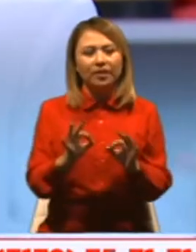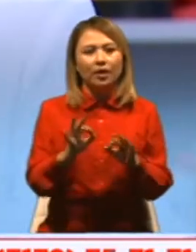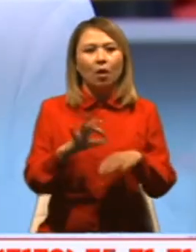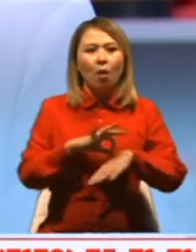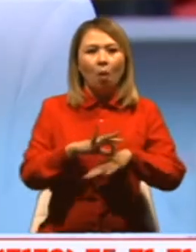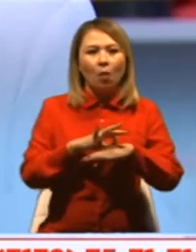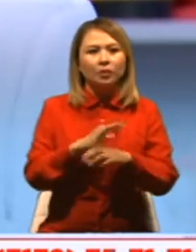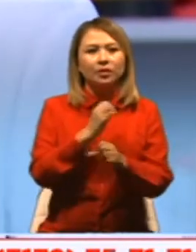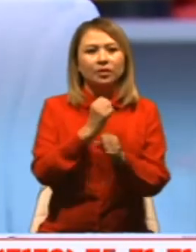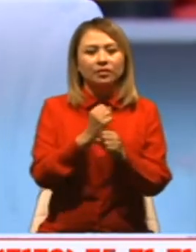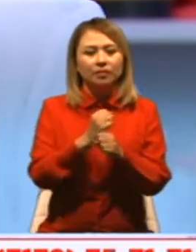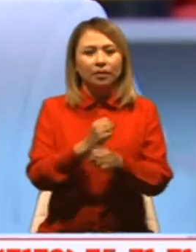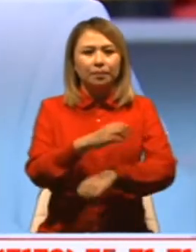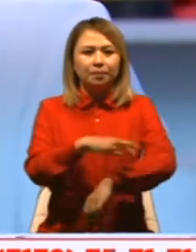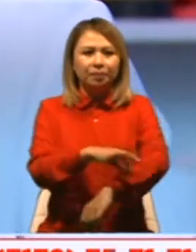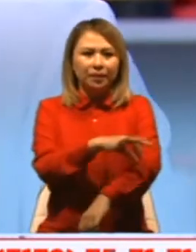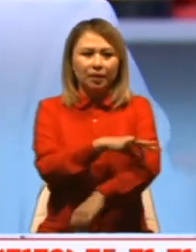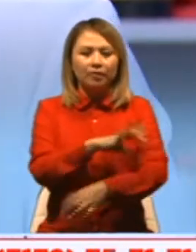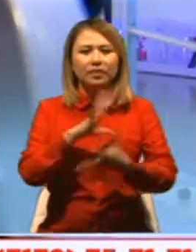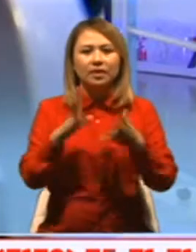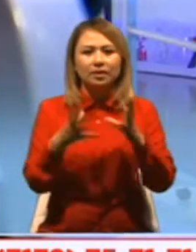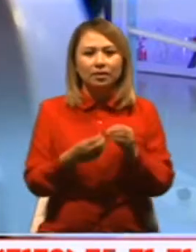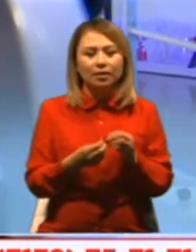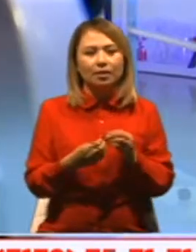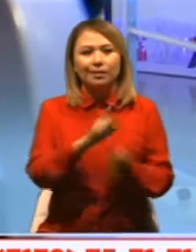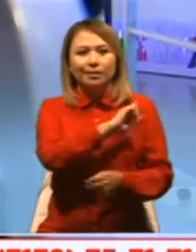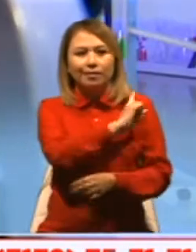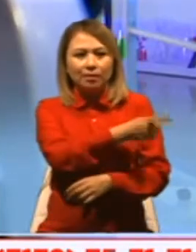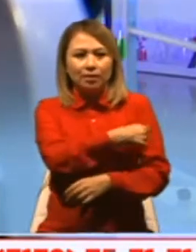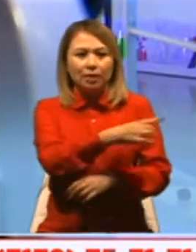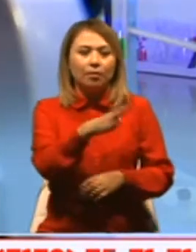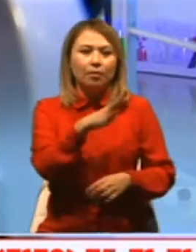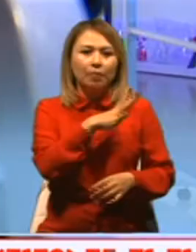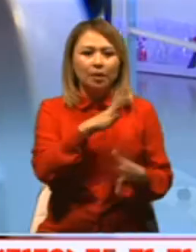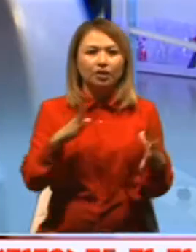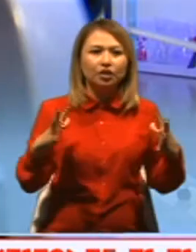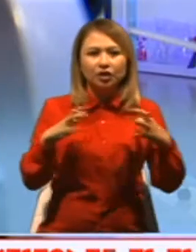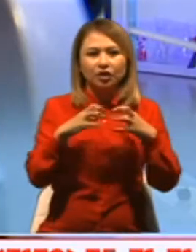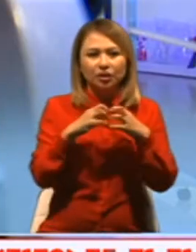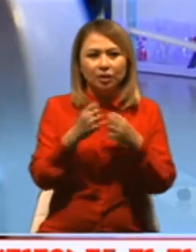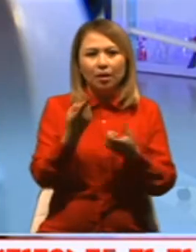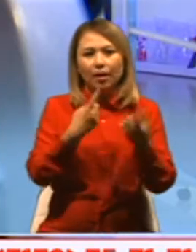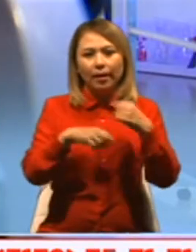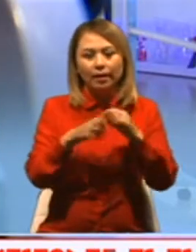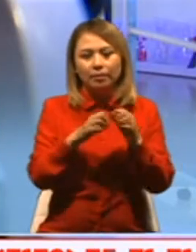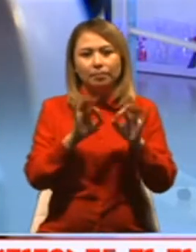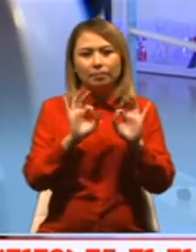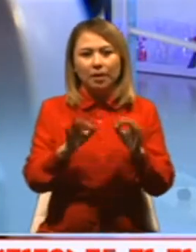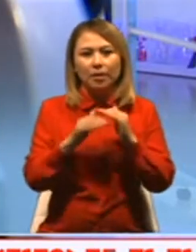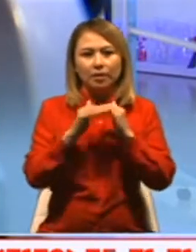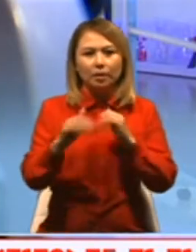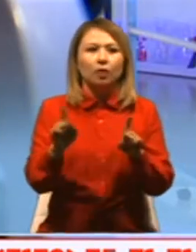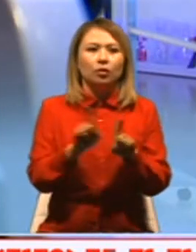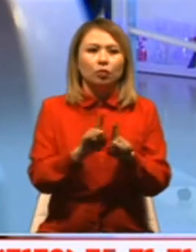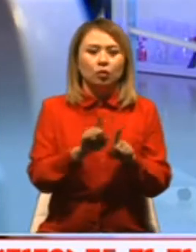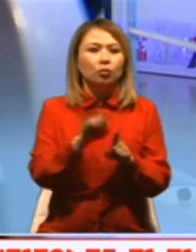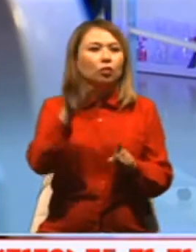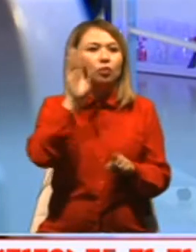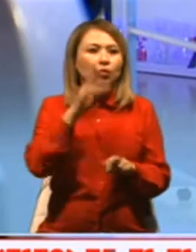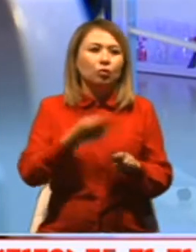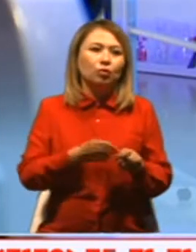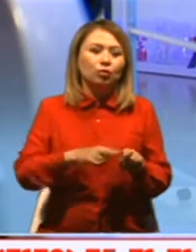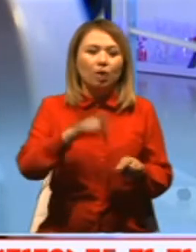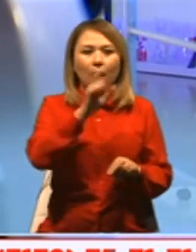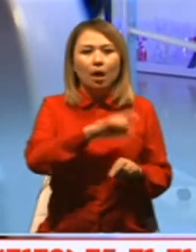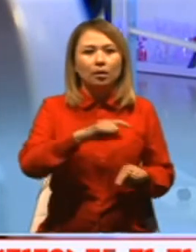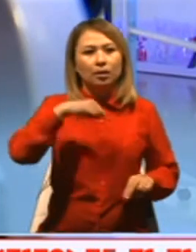беретін, бұлшықеттерге яғни күштілік беретін, және оның бәрін жиырылып қайтадан жинауға қасиет беретін ол да су болып табылады. Сол үшін адам